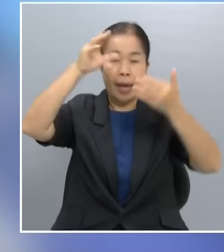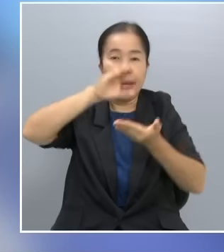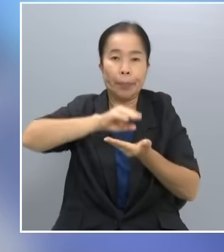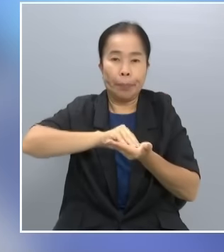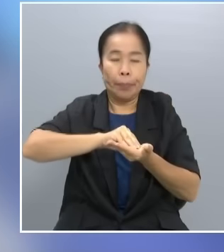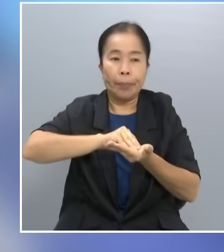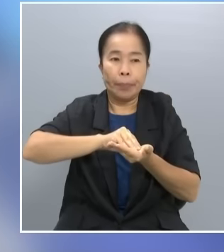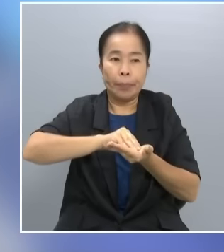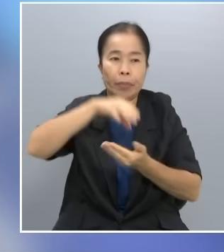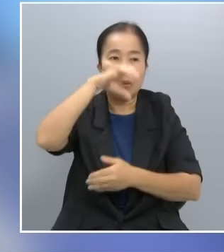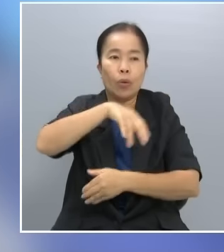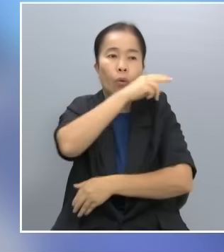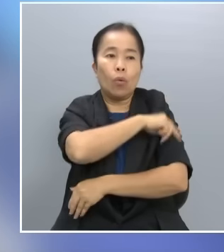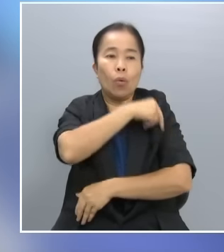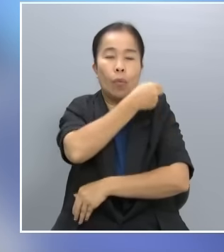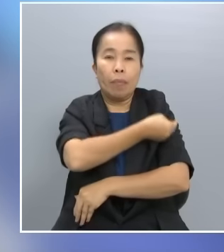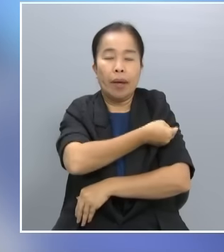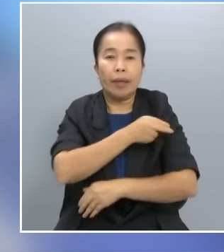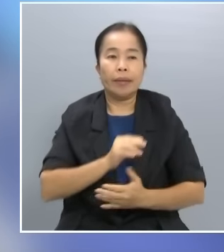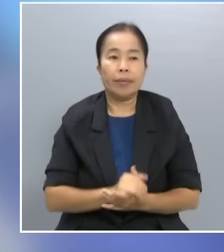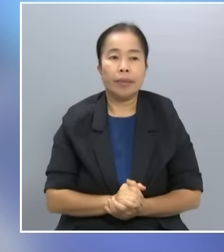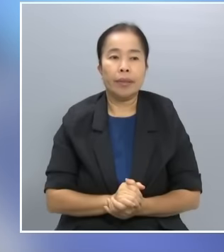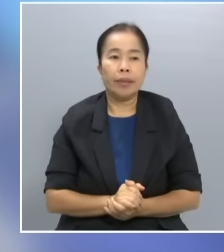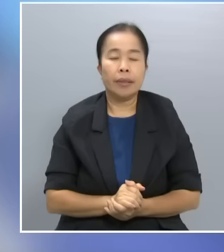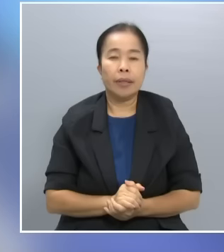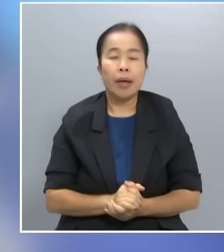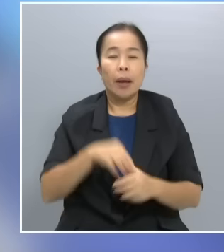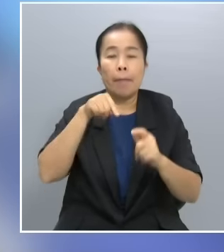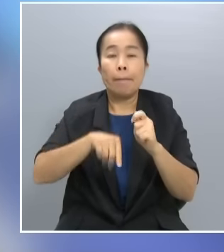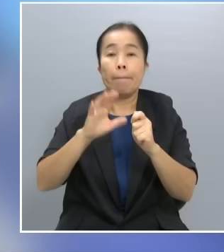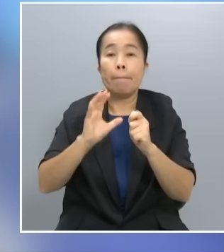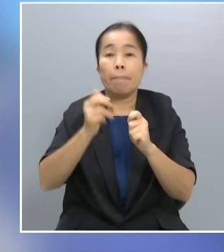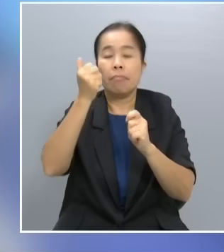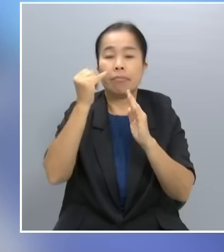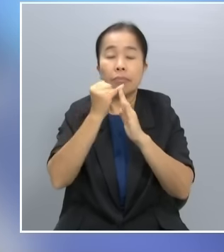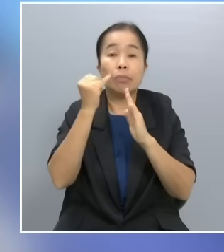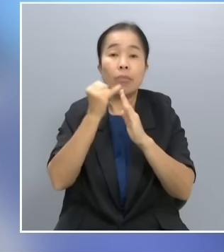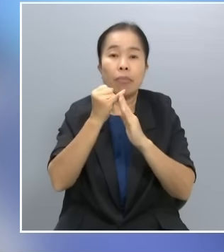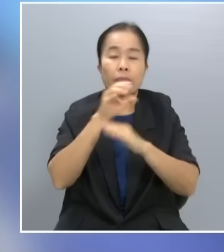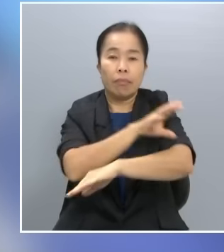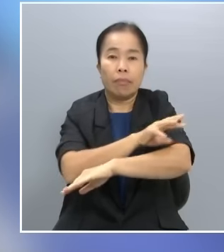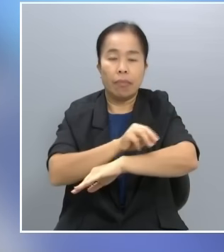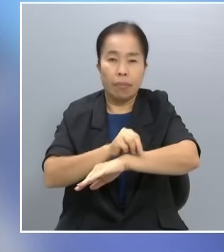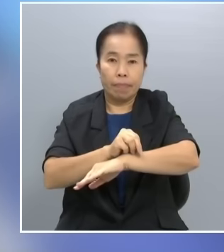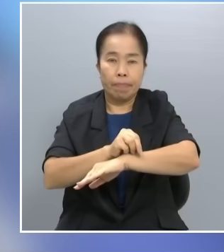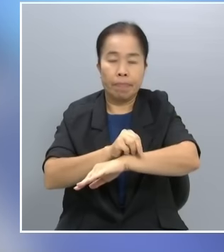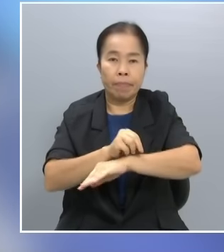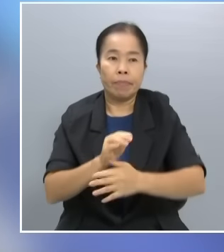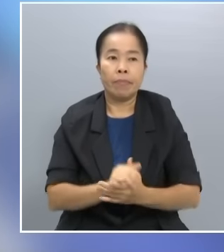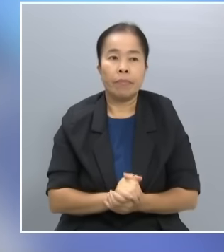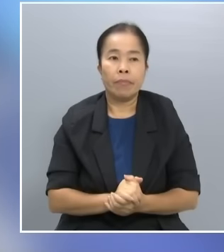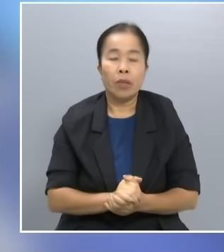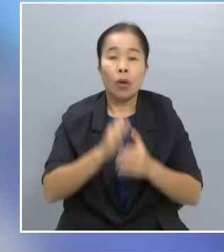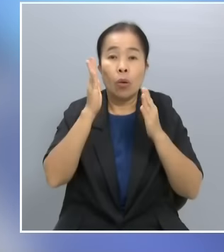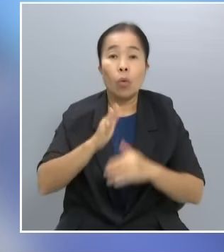ที่โรงพยาบาลส่งเสริมสุขภาพตำบลครับที่บ้านห้วยแอ่งอำเภอเมืองจังหวัดมหาสารคามก็เผยให้เห็นนะครับว่าเป็นภาพคนร้